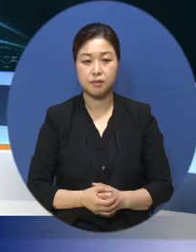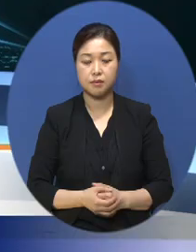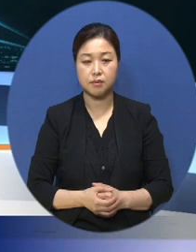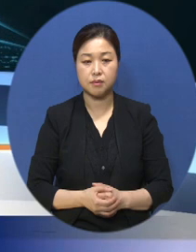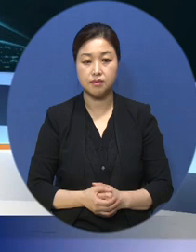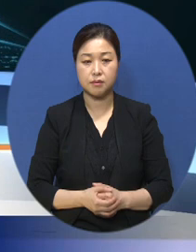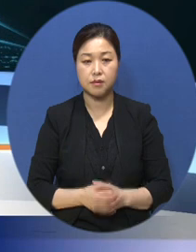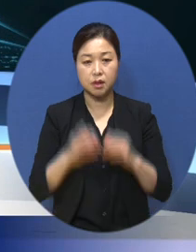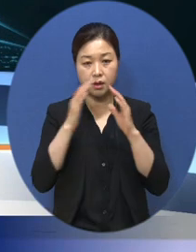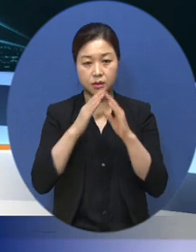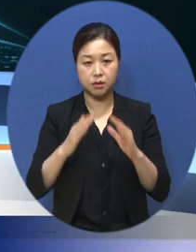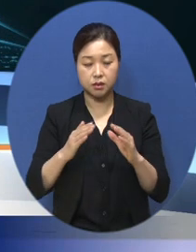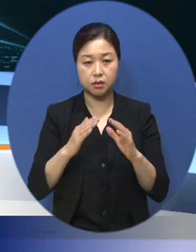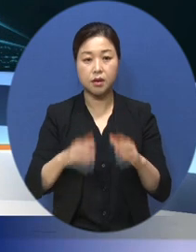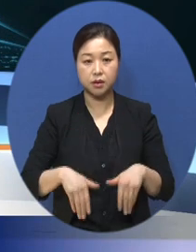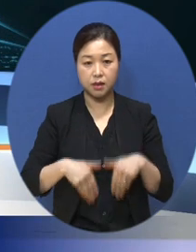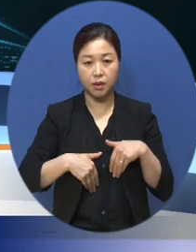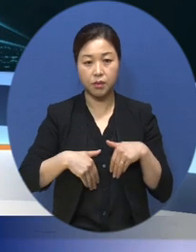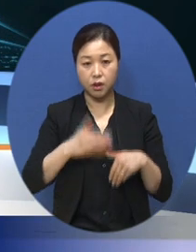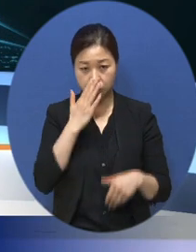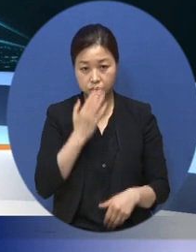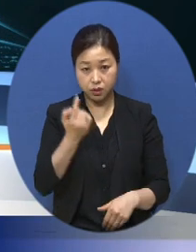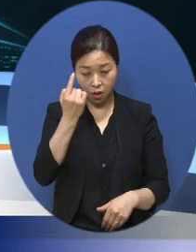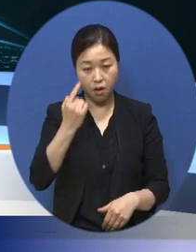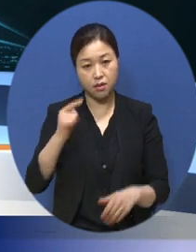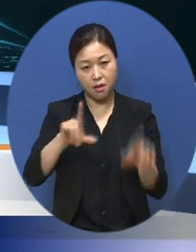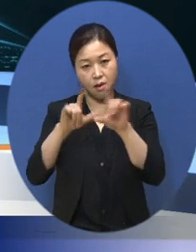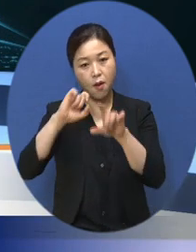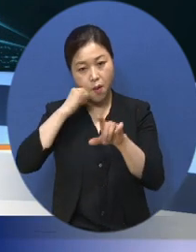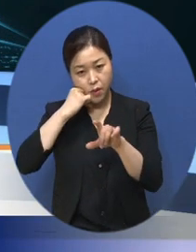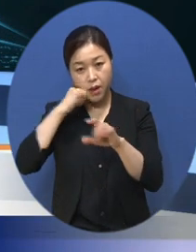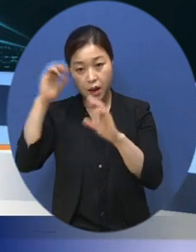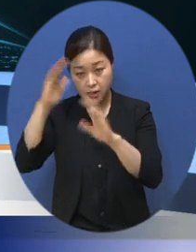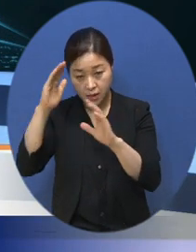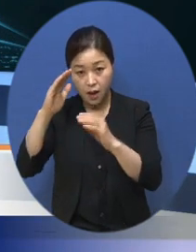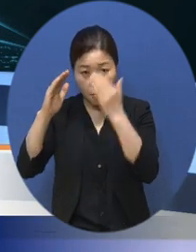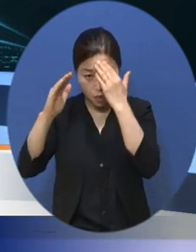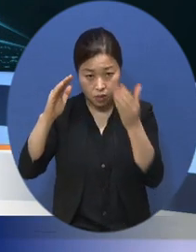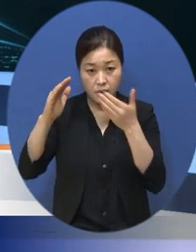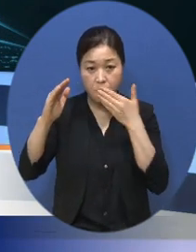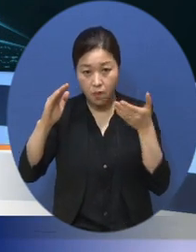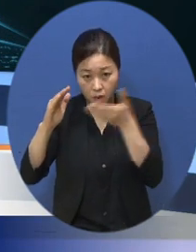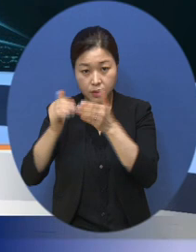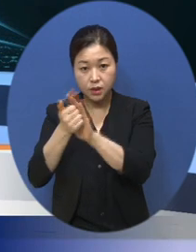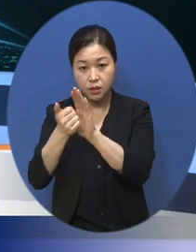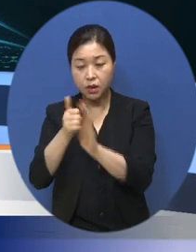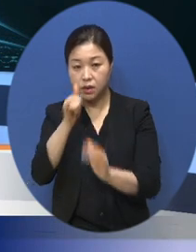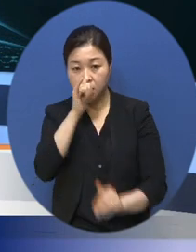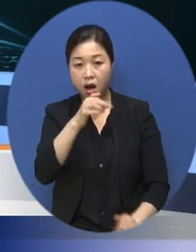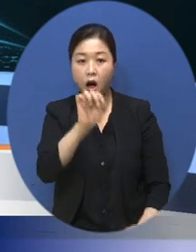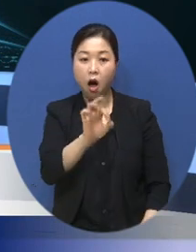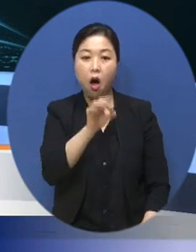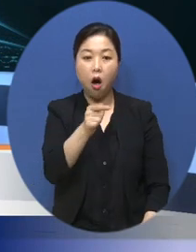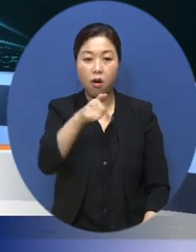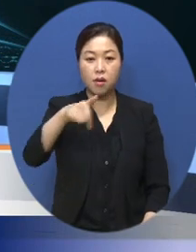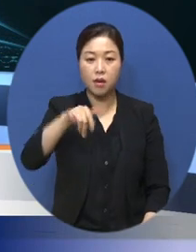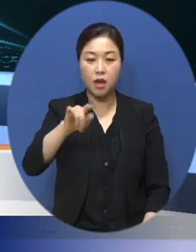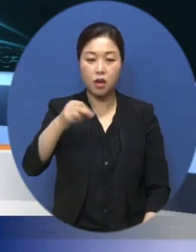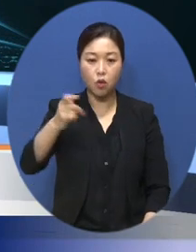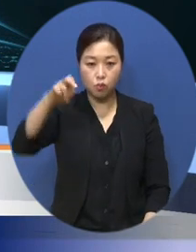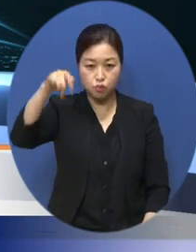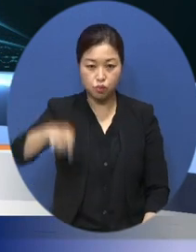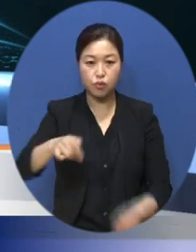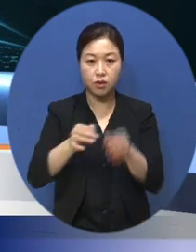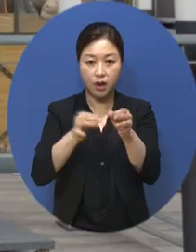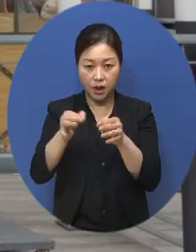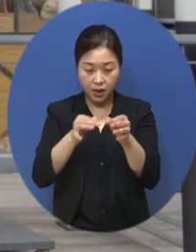전남 순천시에서 어려운 환경의 학생들에게 무료로 식사 등을 지원하는 어깨동무가게 1호점의 현판식을